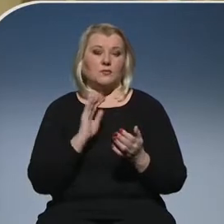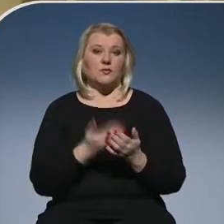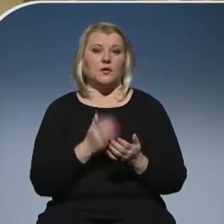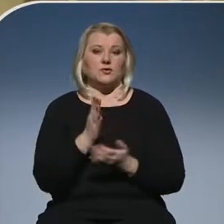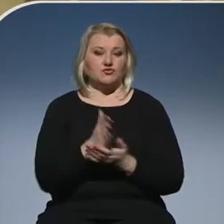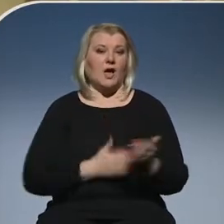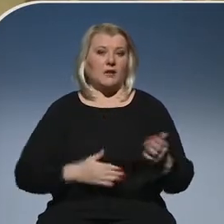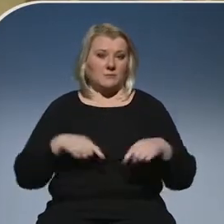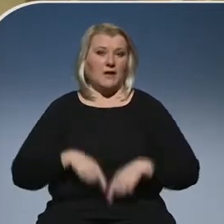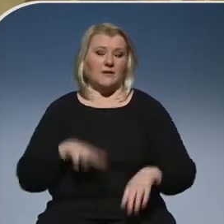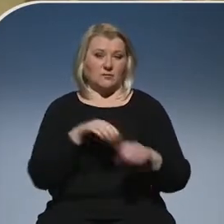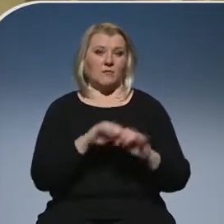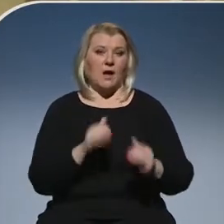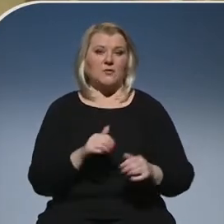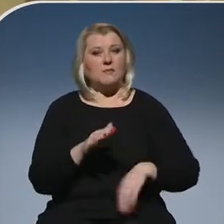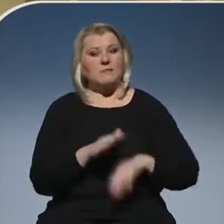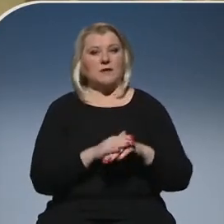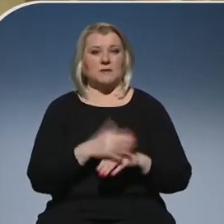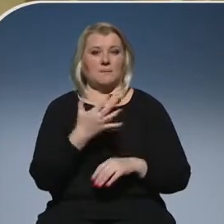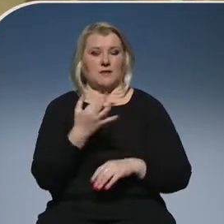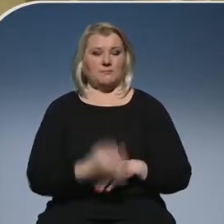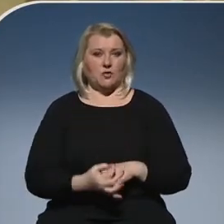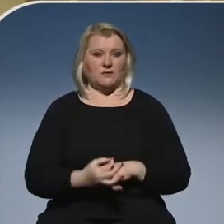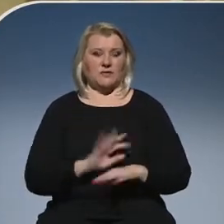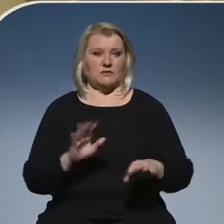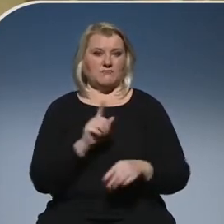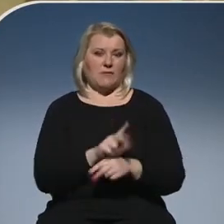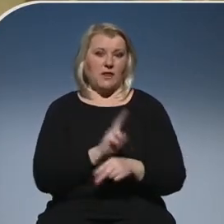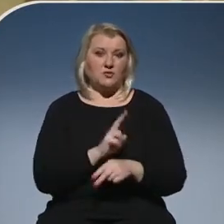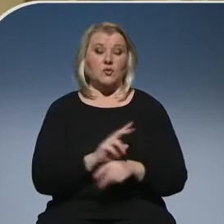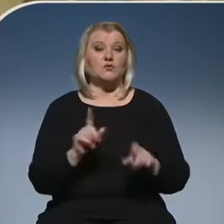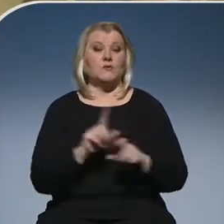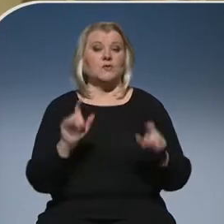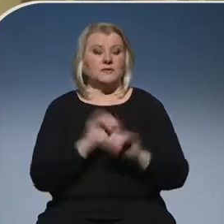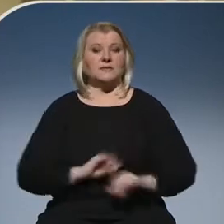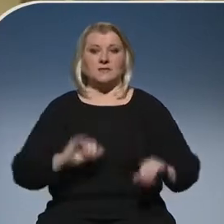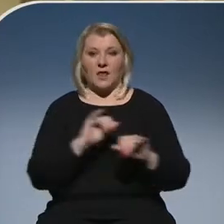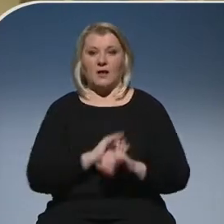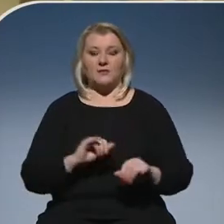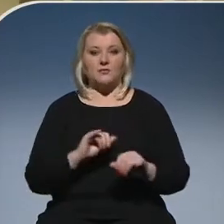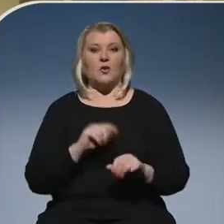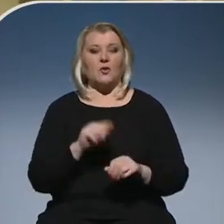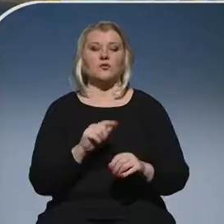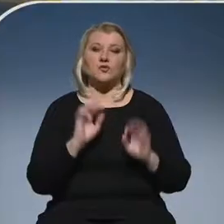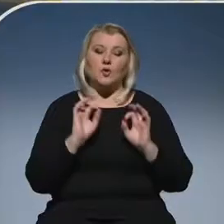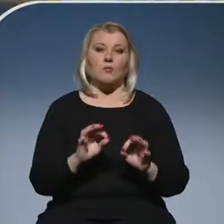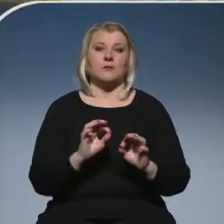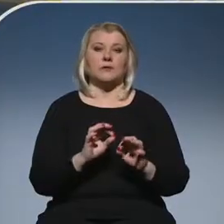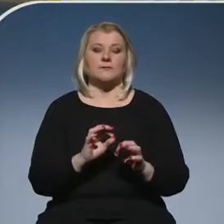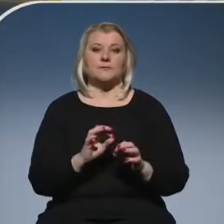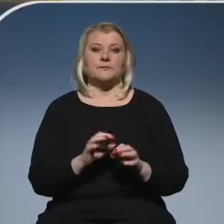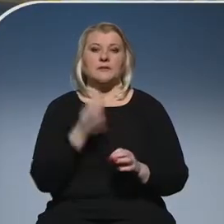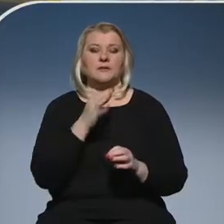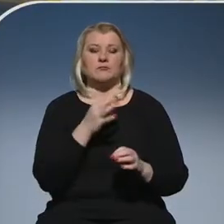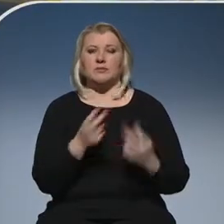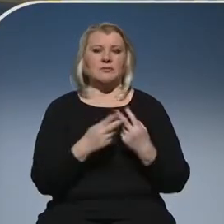těchto nástrojích, ale řekněme do 5%, něco zanedbatelného, protože třeba zlato je vhodný investiční nástroj v dobách, které jsou